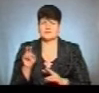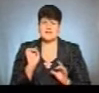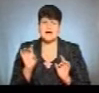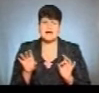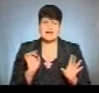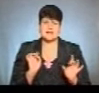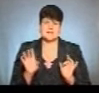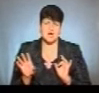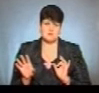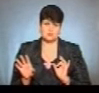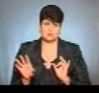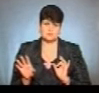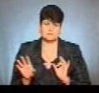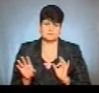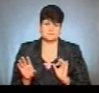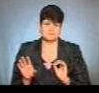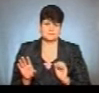рекламу